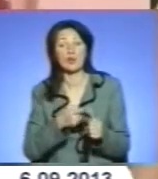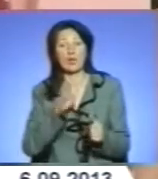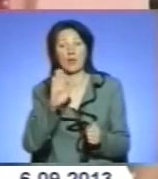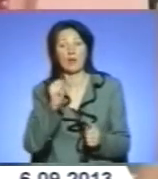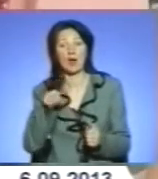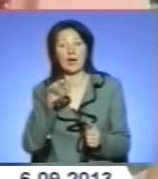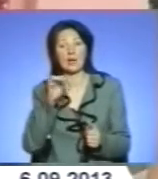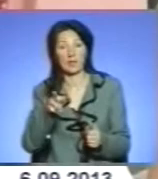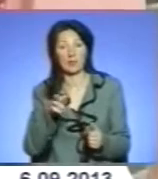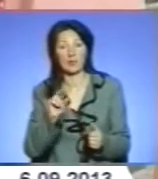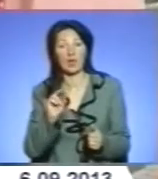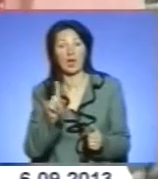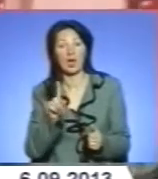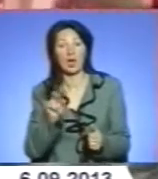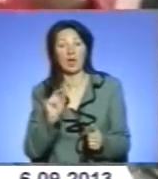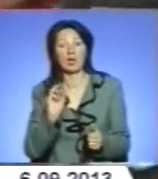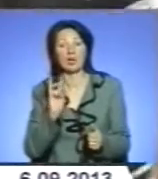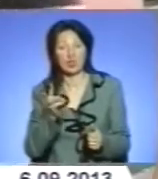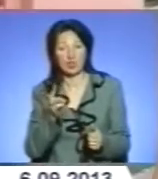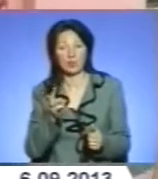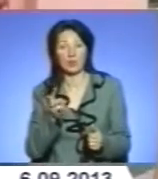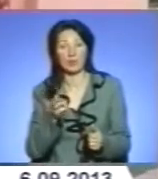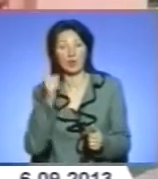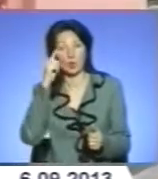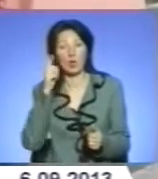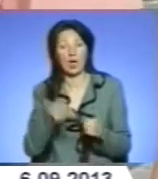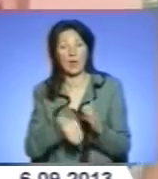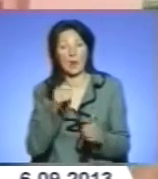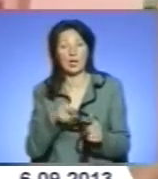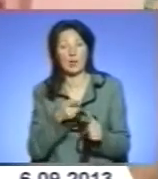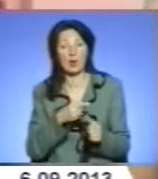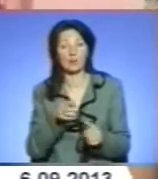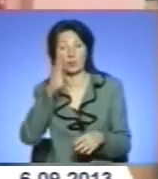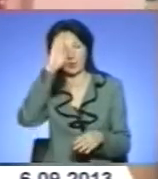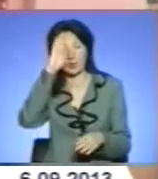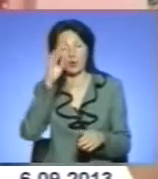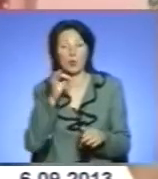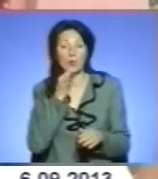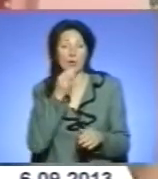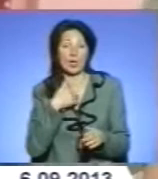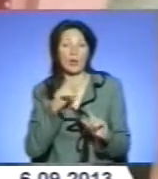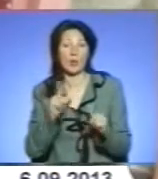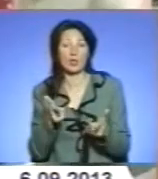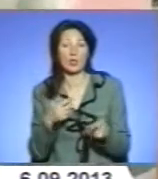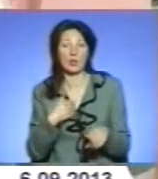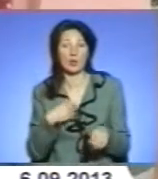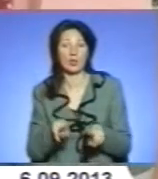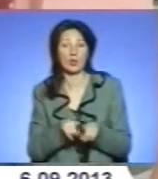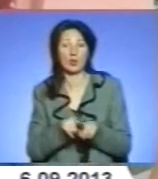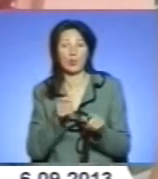ви керувалися при виборі імені синочок? Ну, чоловікові подобається це ім'я, я з ним погодилась. Мені також